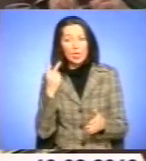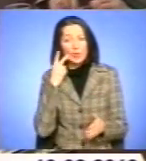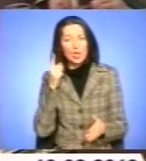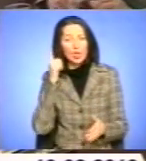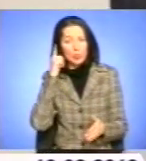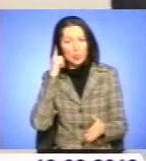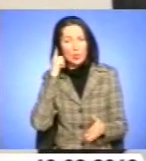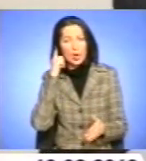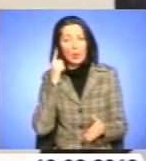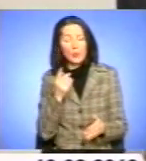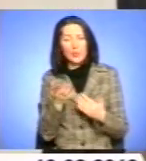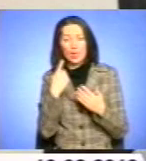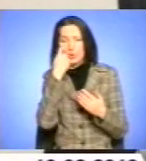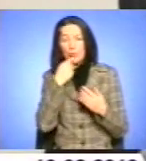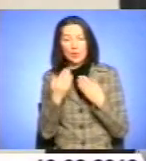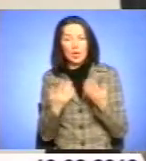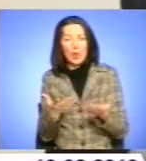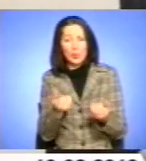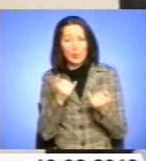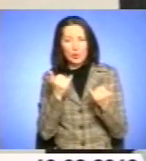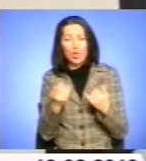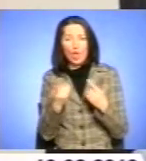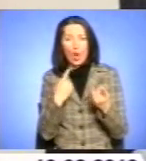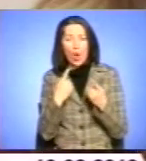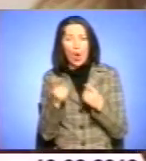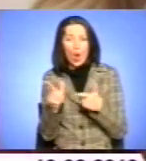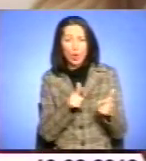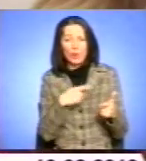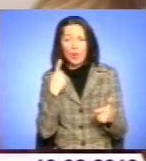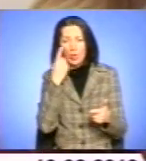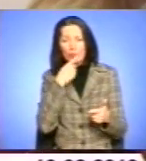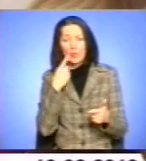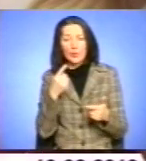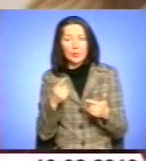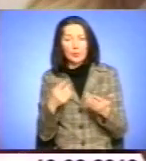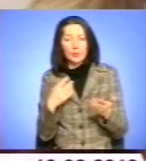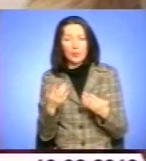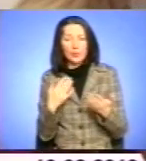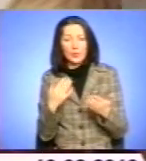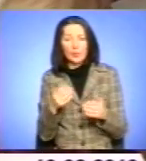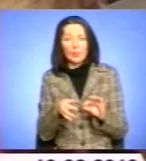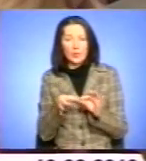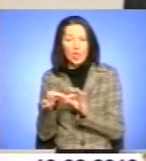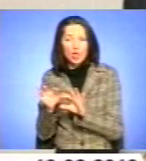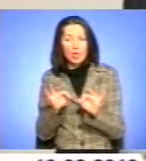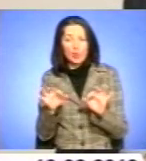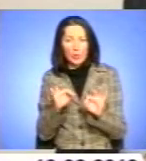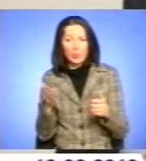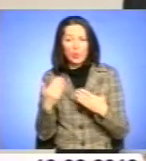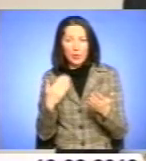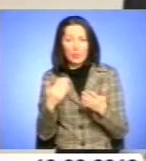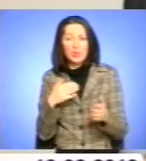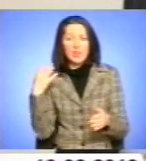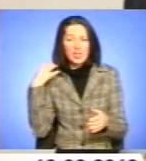особистих прийомів, а сьогодні готовий до публічного діалогу. Детальнішу інформацію про спілкування начальника обласного управління міліції